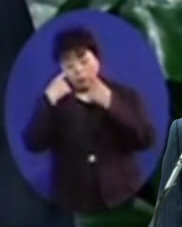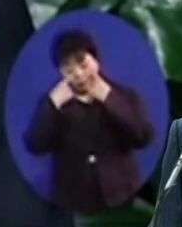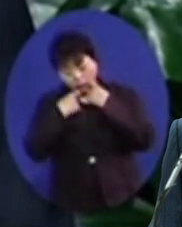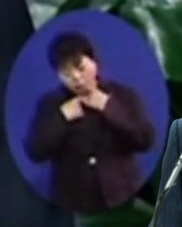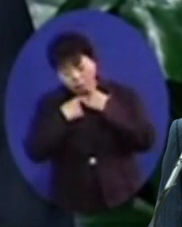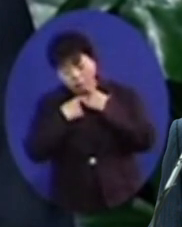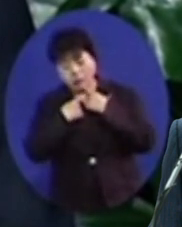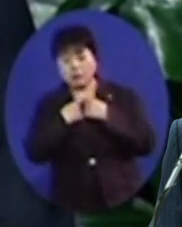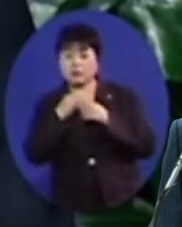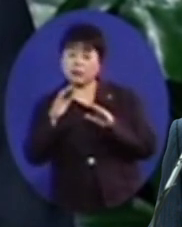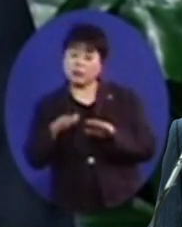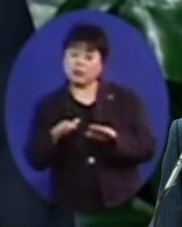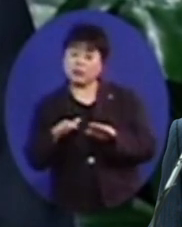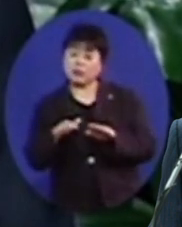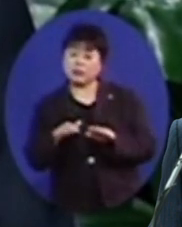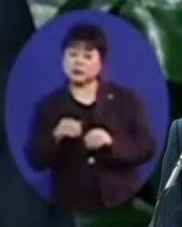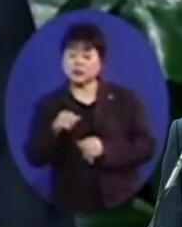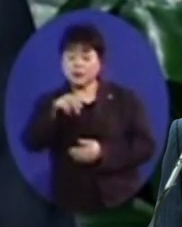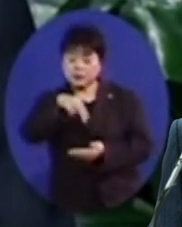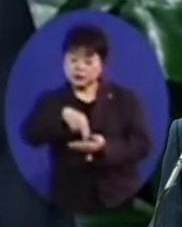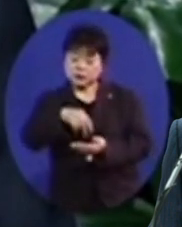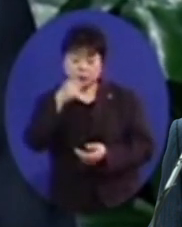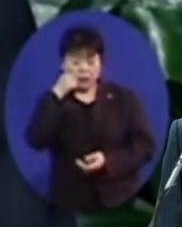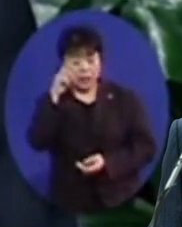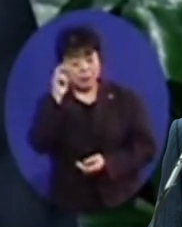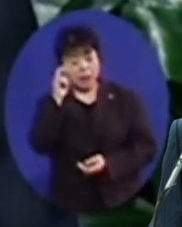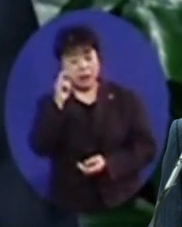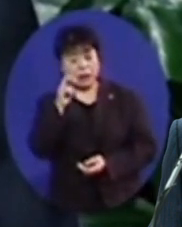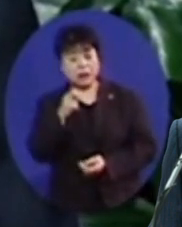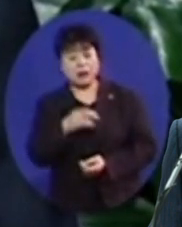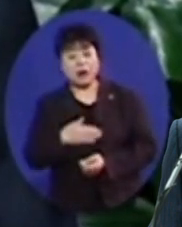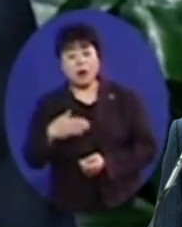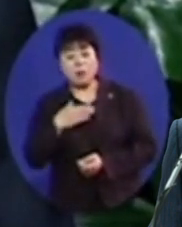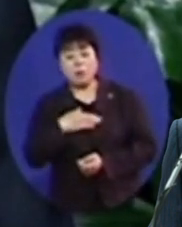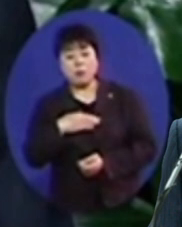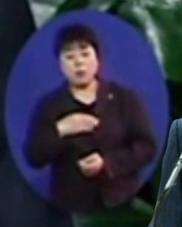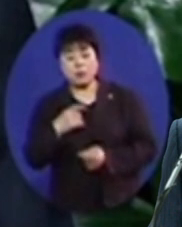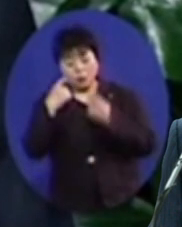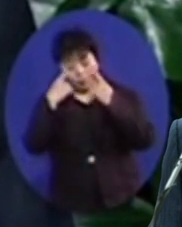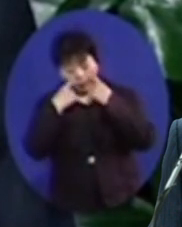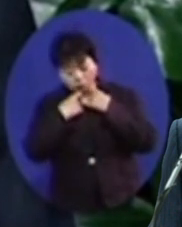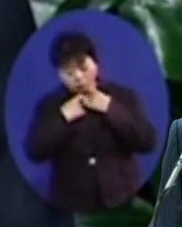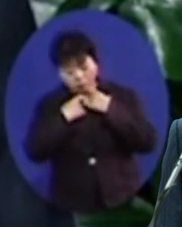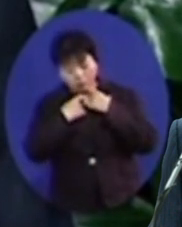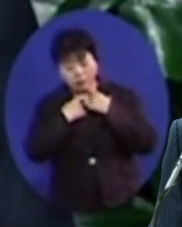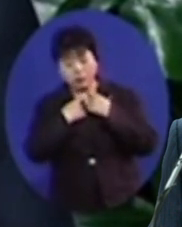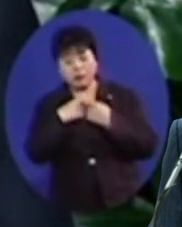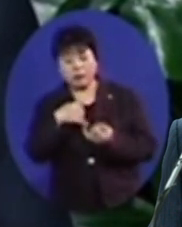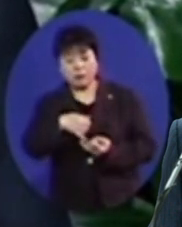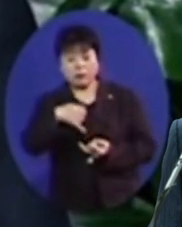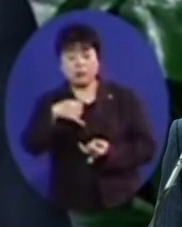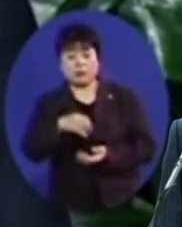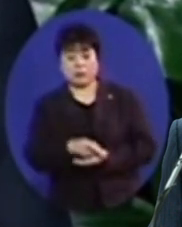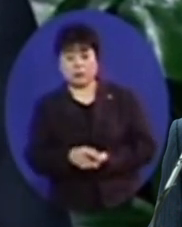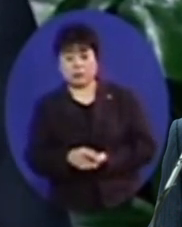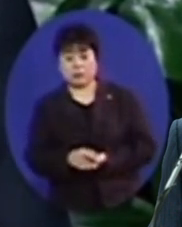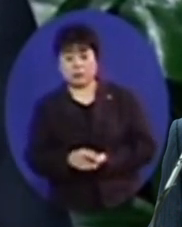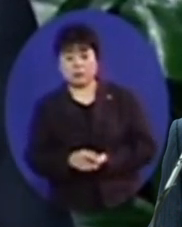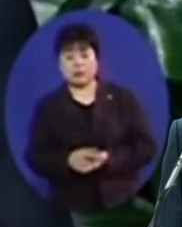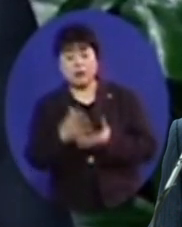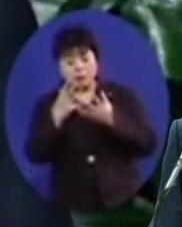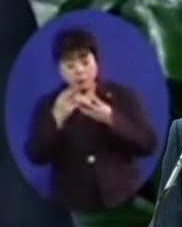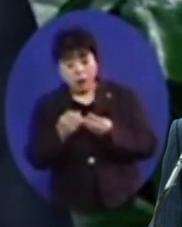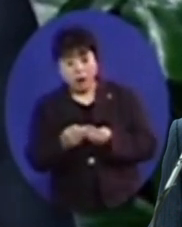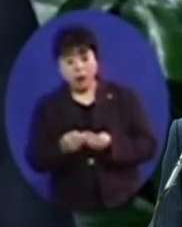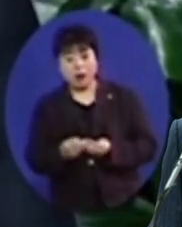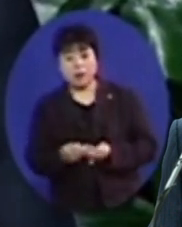도저히 군중들 앞에 못 쓰겠다고 그러한 어려움이 있을 때도 수십 번, 수백 번